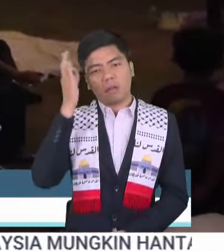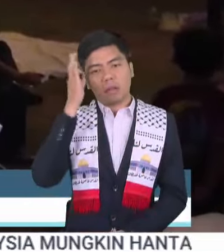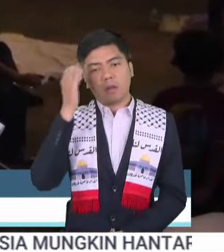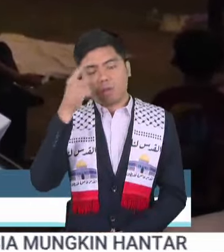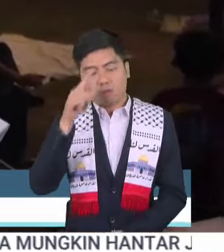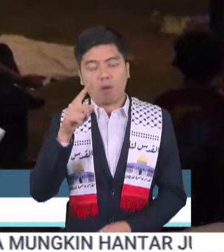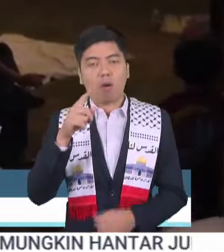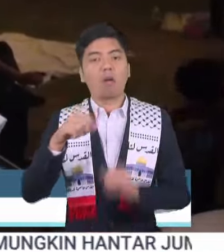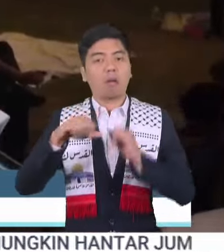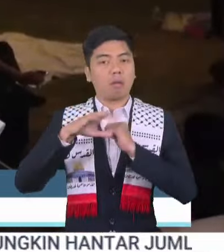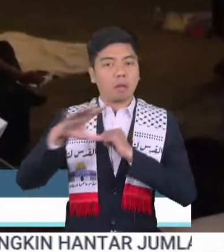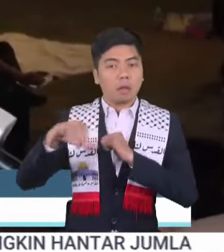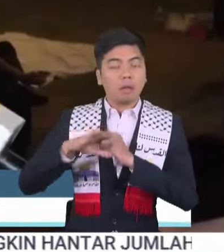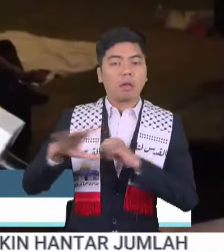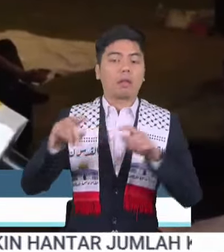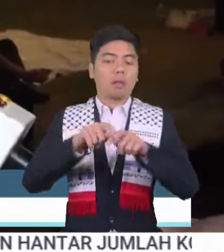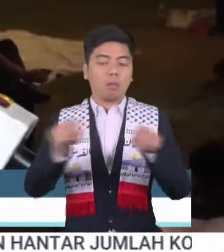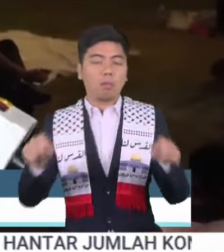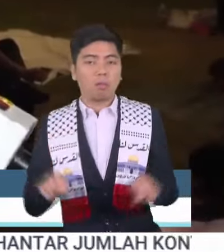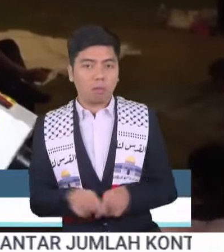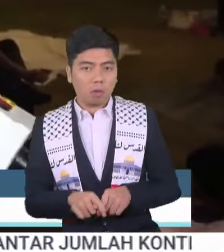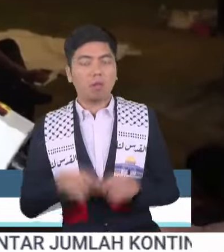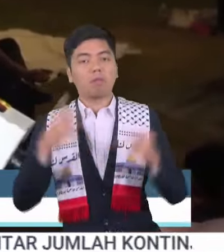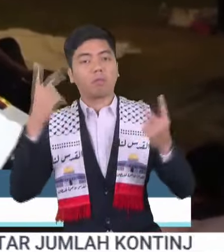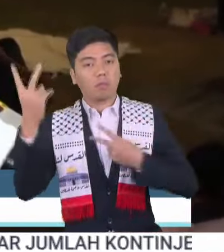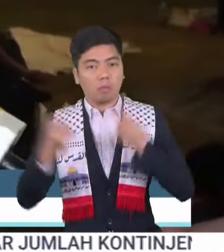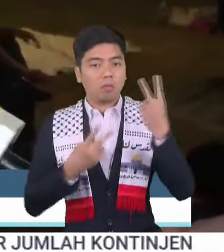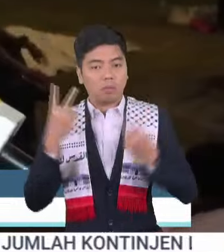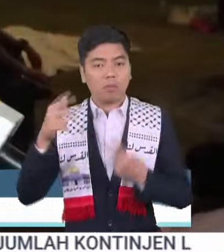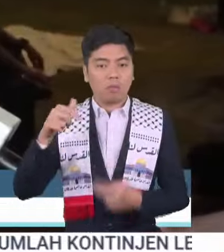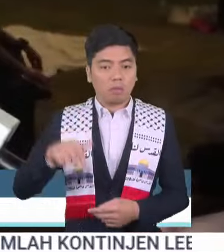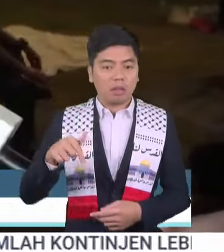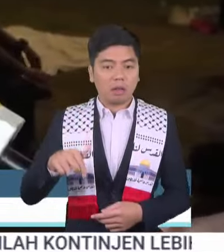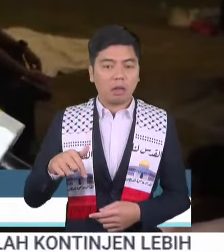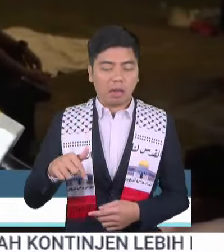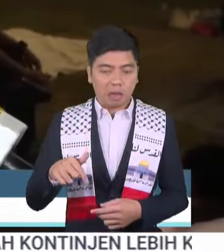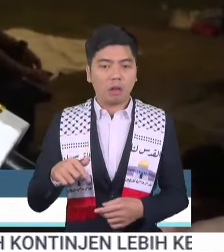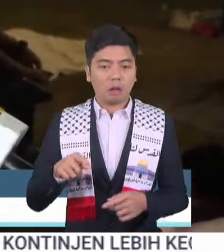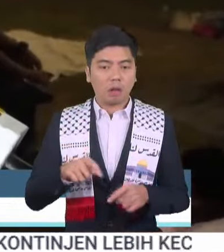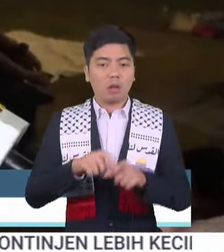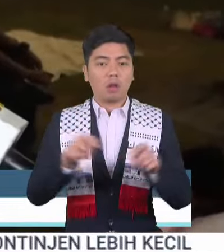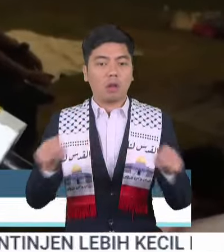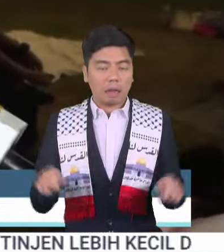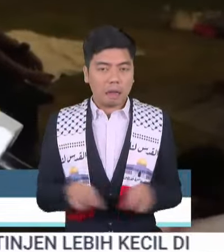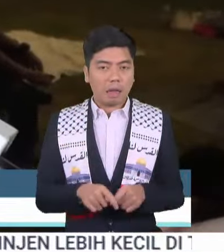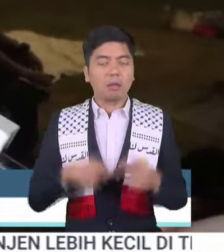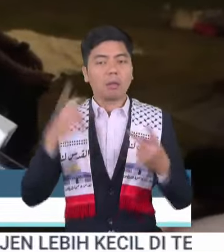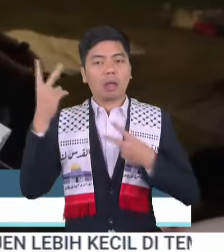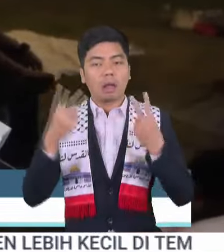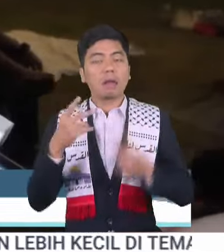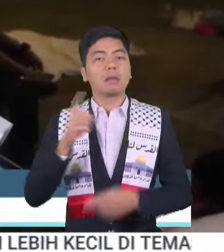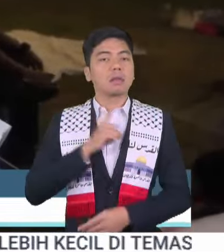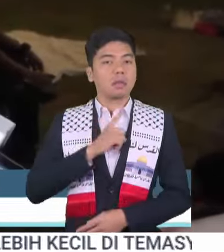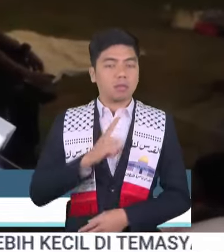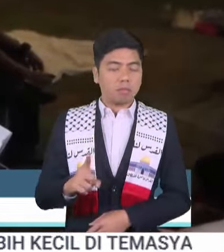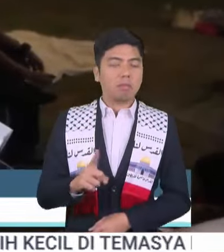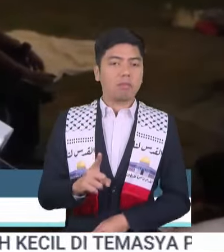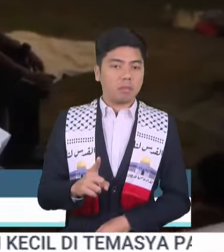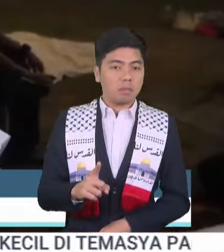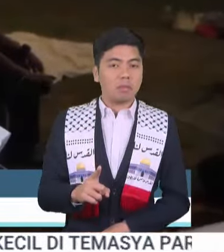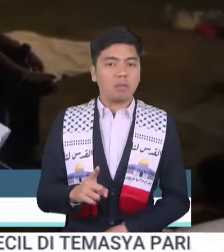kita mempromosikan kawasan pelancongan ini, iaitu kawasan pelancongan yang berunsurkan Islami, Taman Tamadun Islam